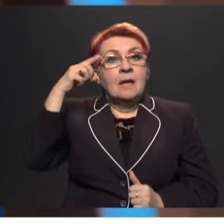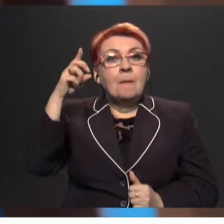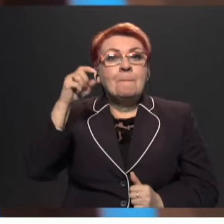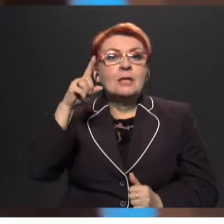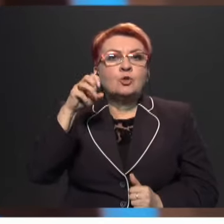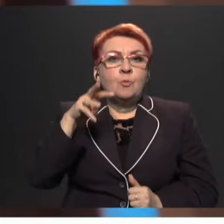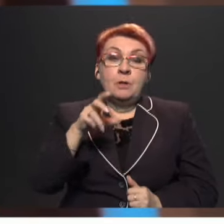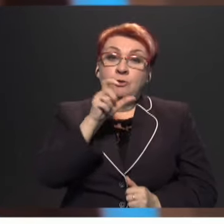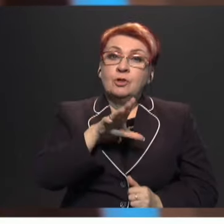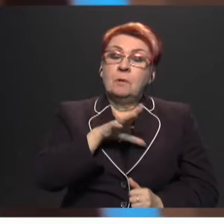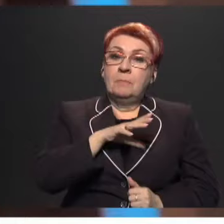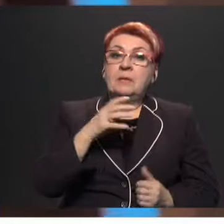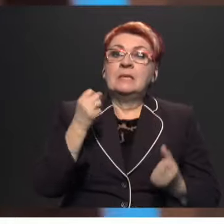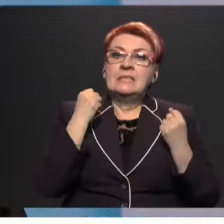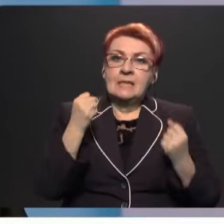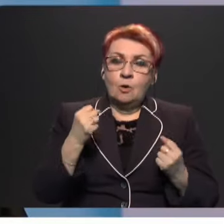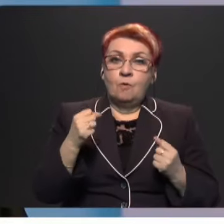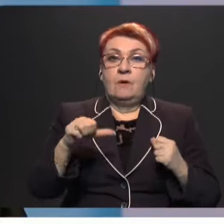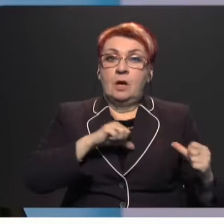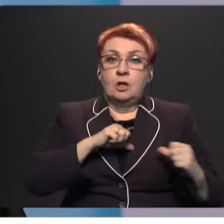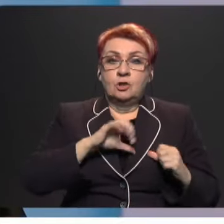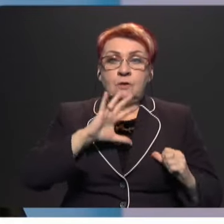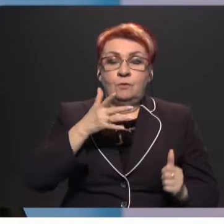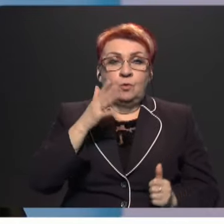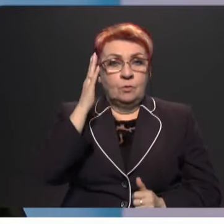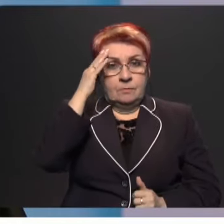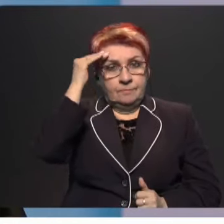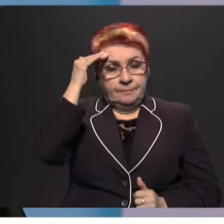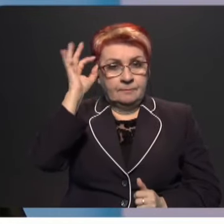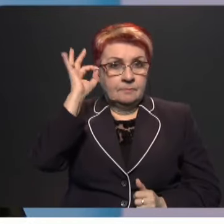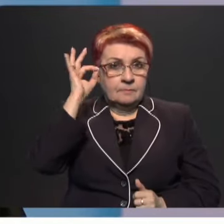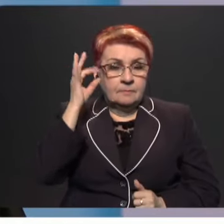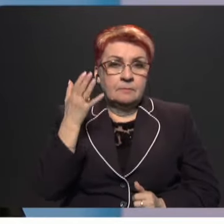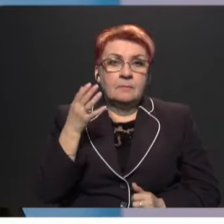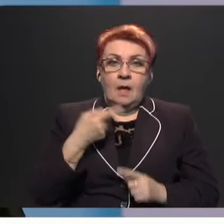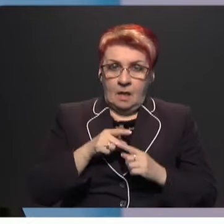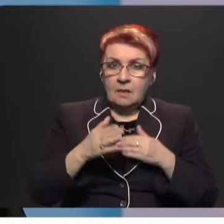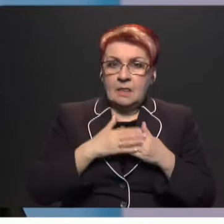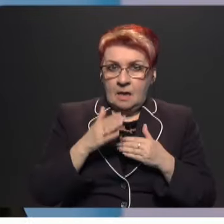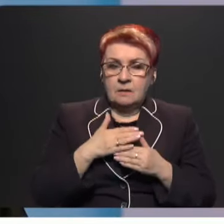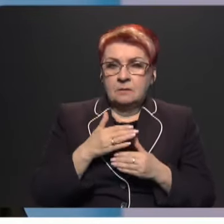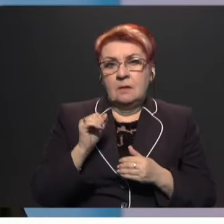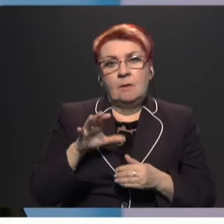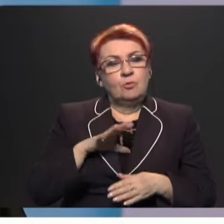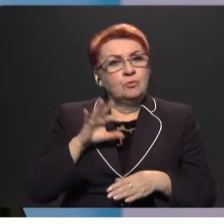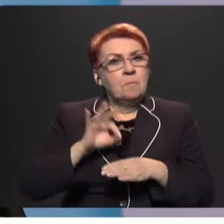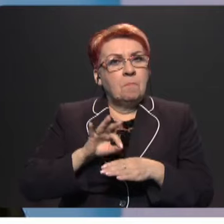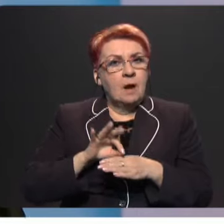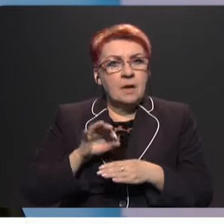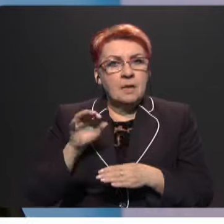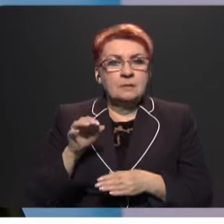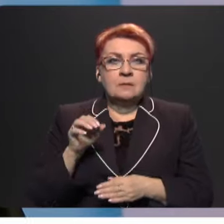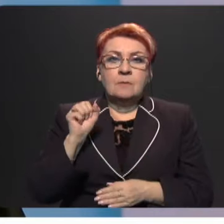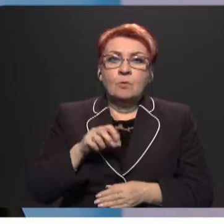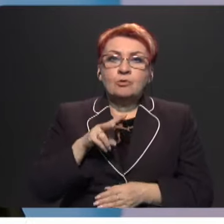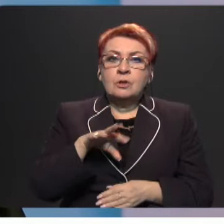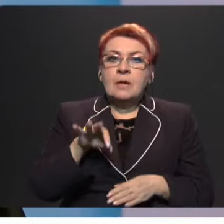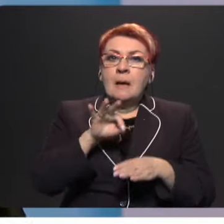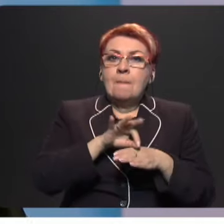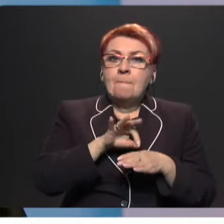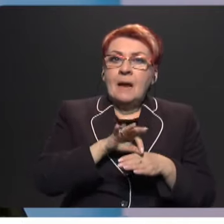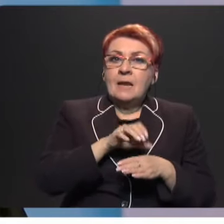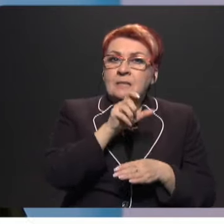человек был здоров, грешил и стал шизофреником. Может ли это быть наказанием? Или может быть болезнью человек? Может ли болезнью